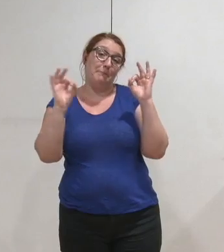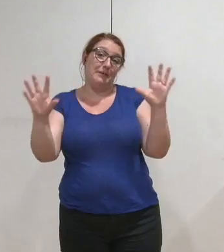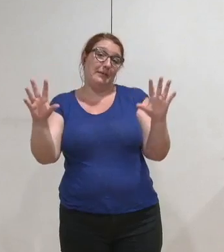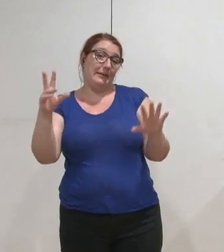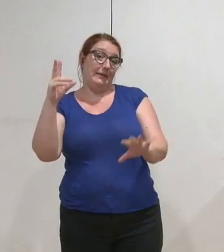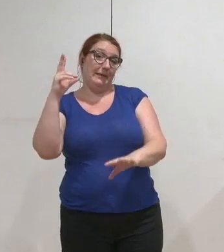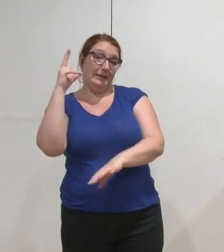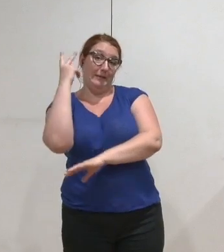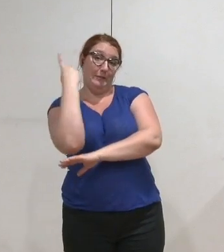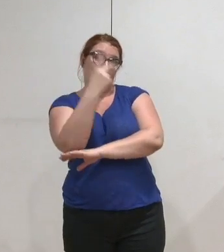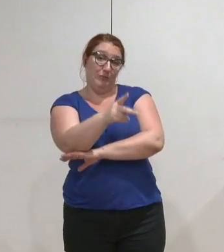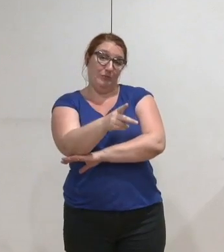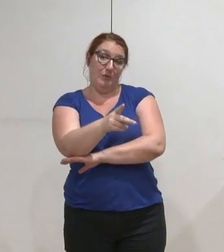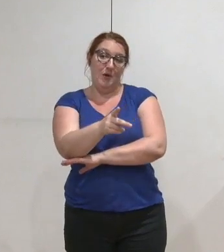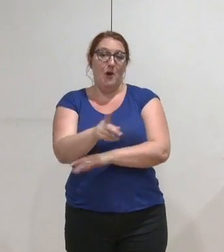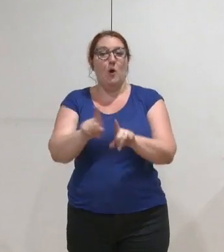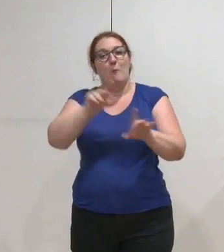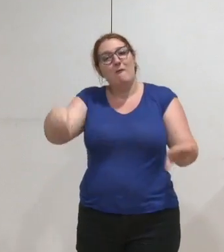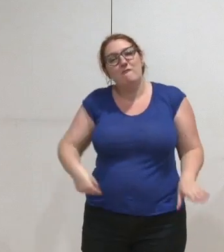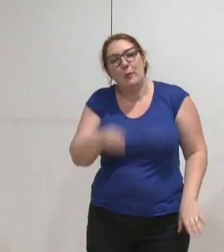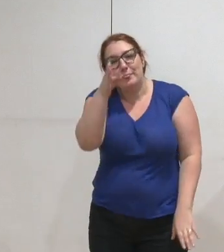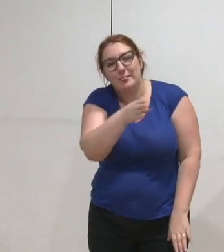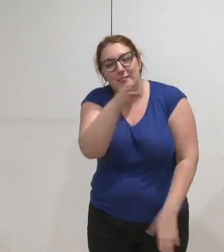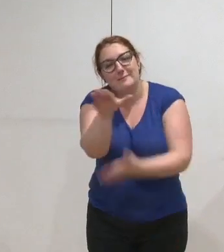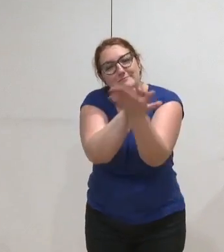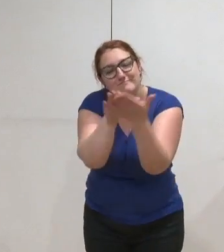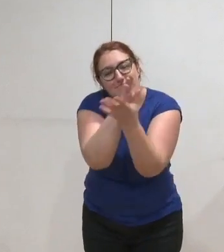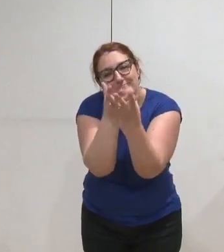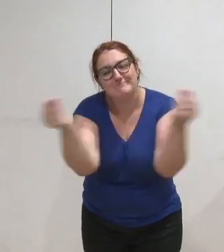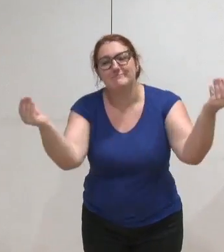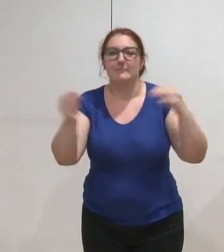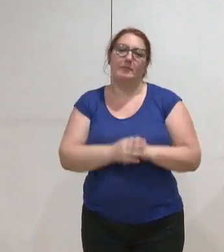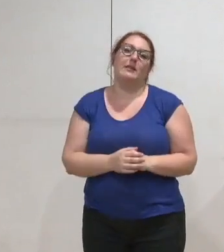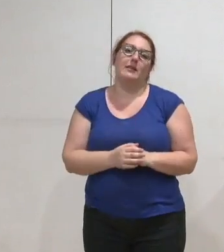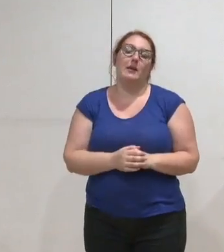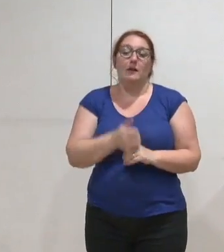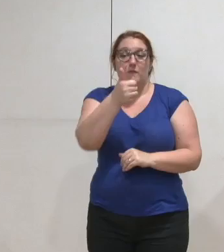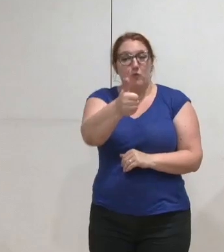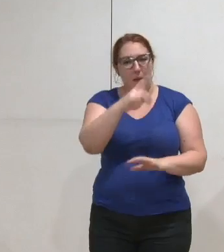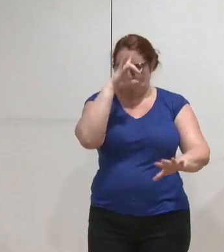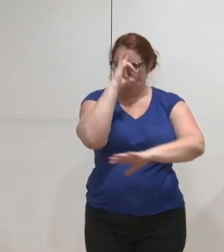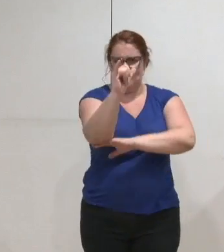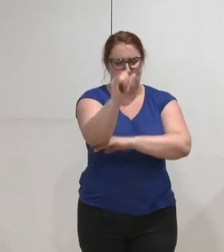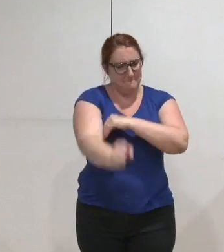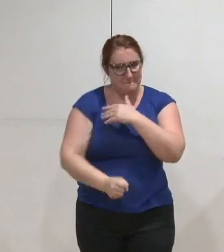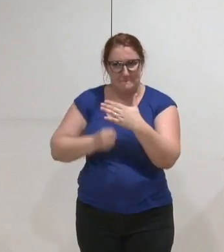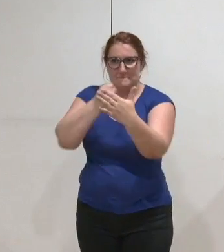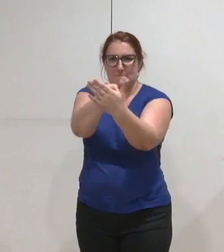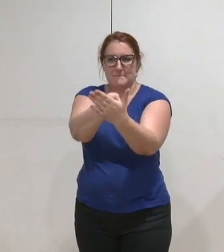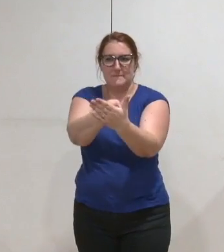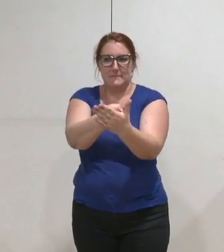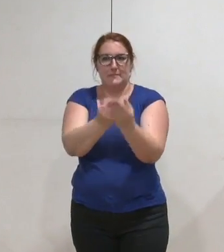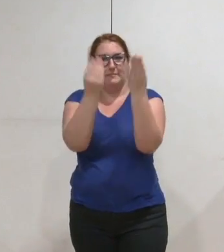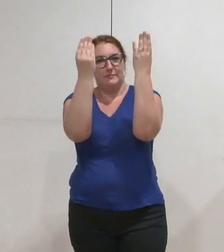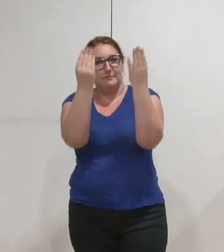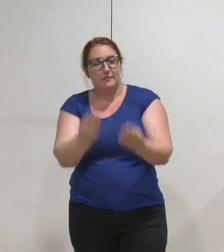adhéré vous absoudre en quelque sorte vous avez fait le choix de vous entêter vous apparaissez